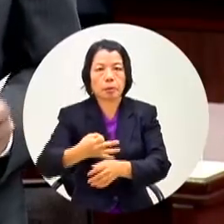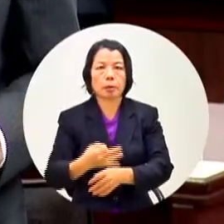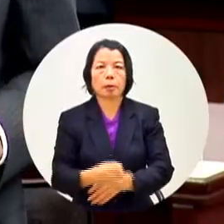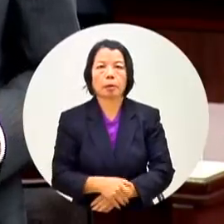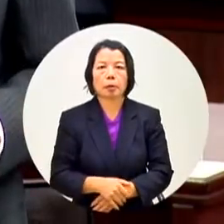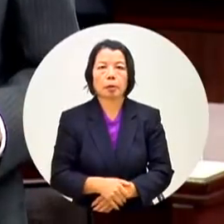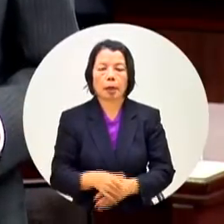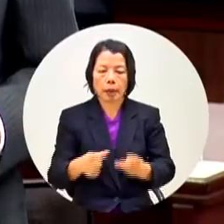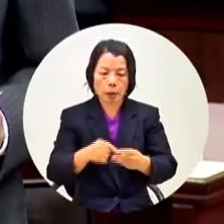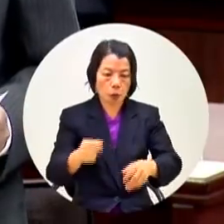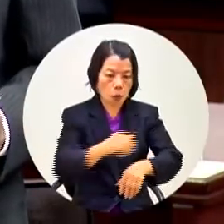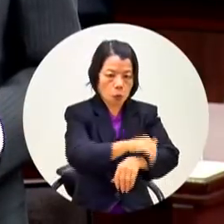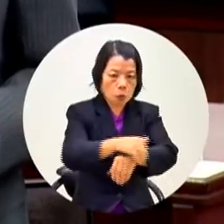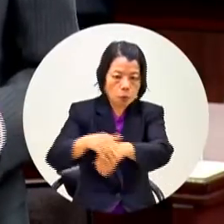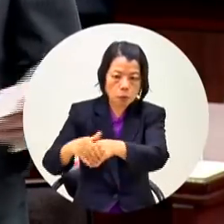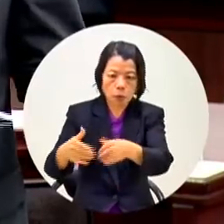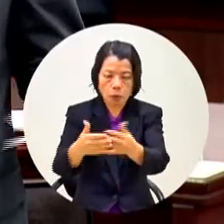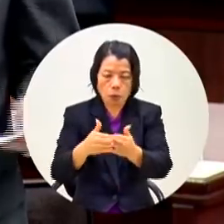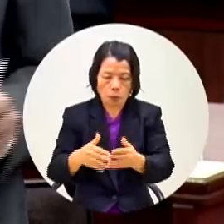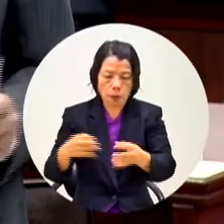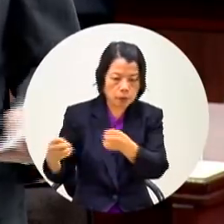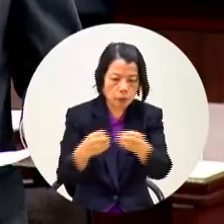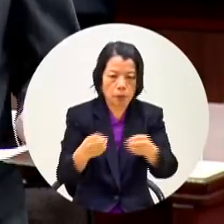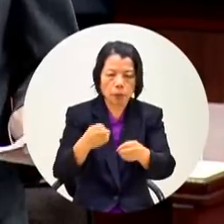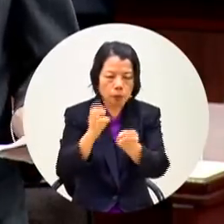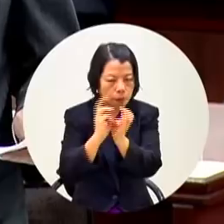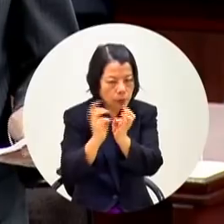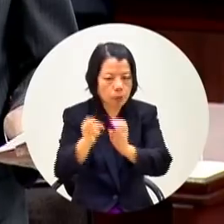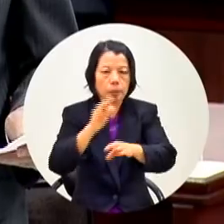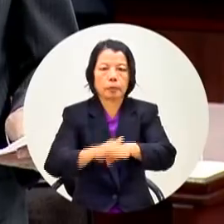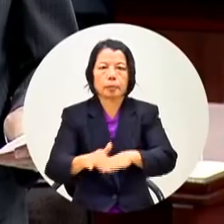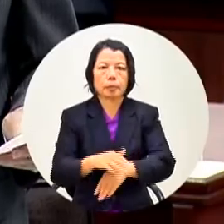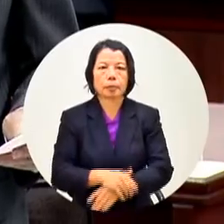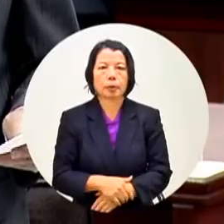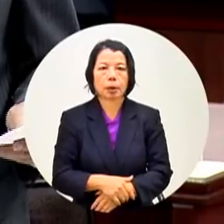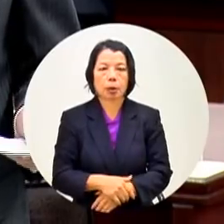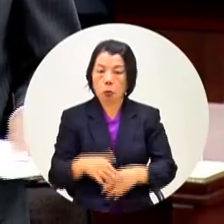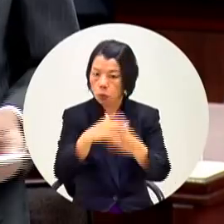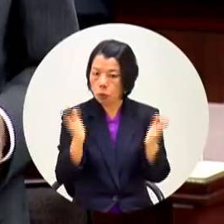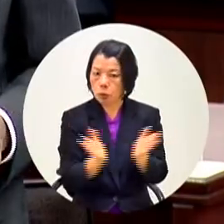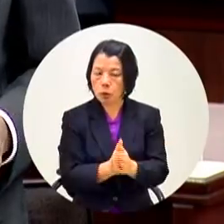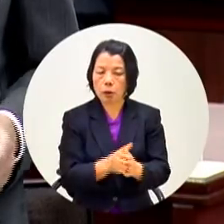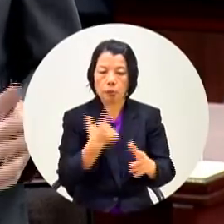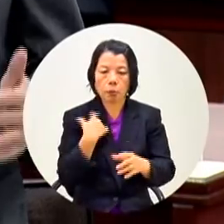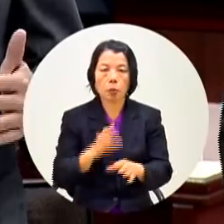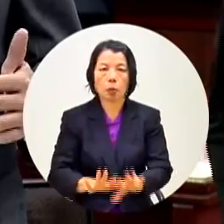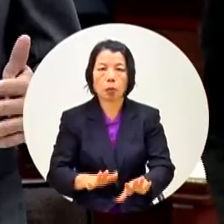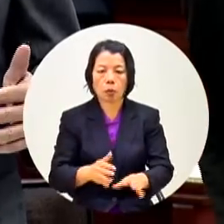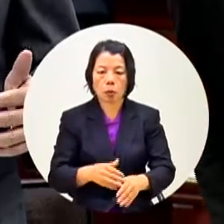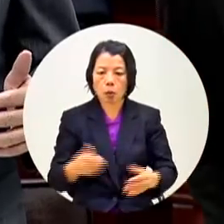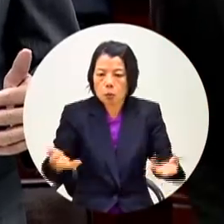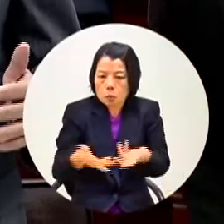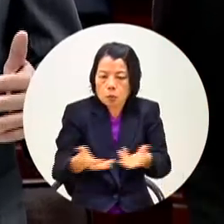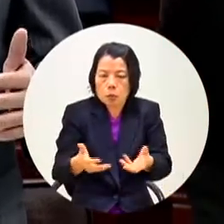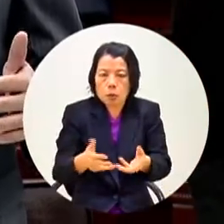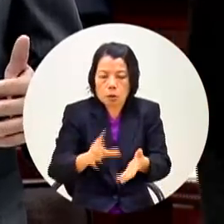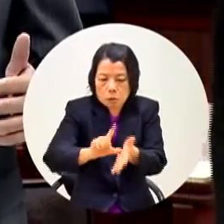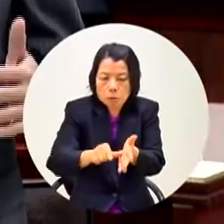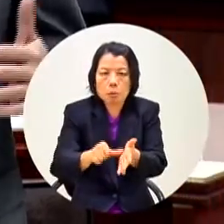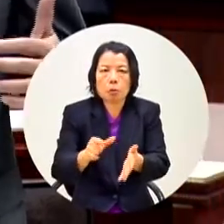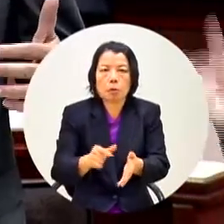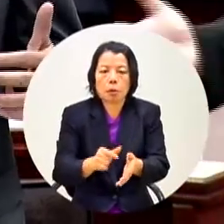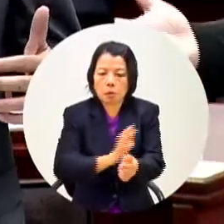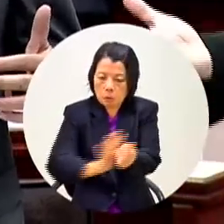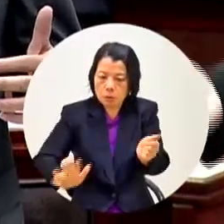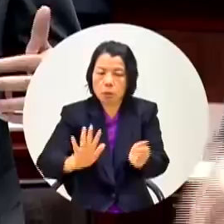详细的一个讨论。因为这个东西是包括整个的一个工期的排程。那这个东西我们也要讲，目前，